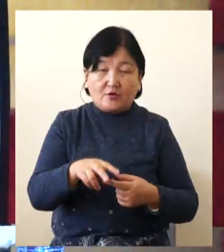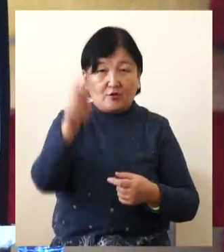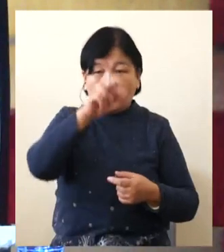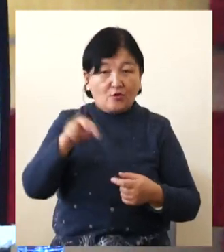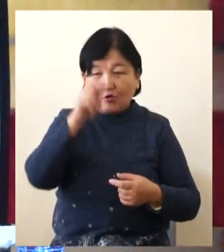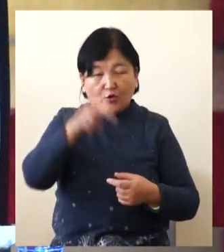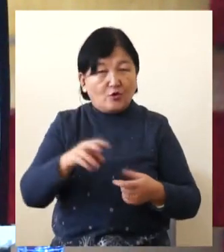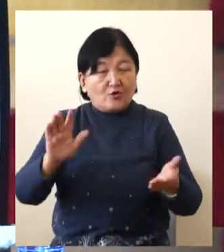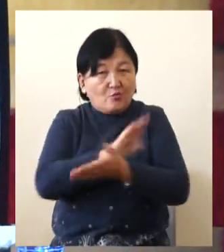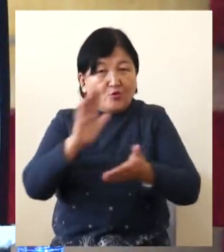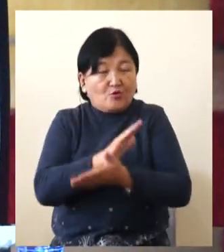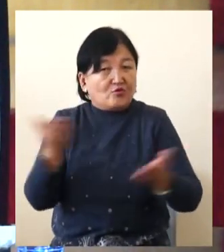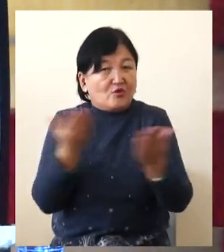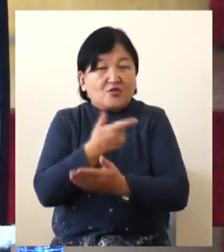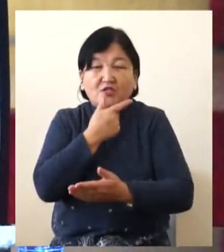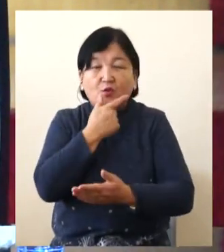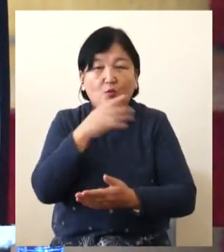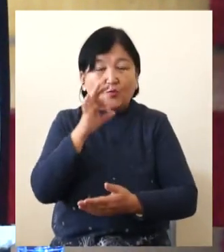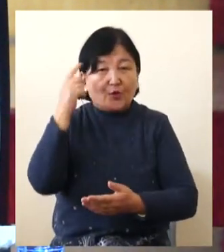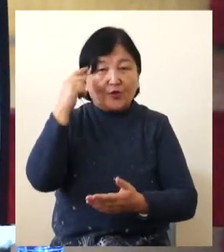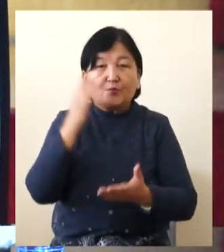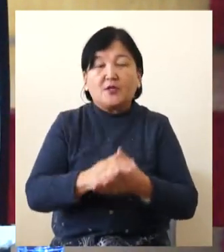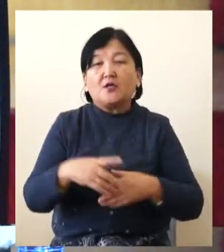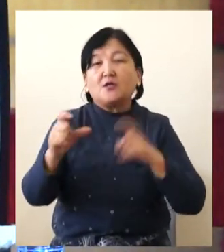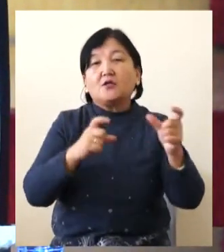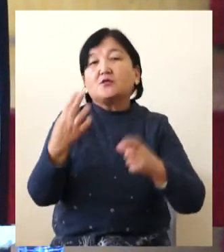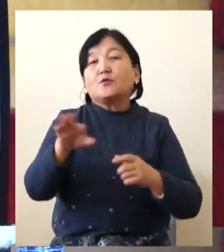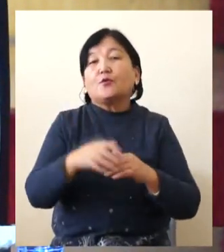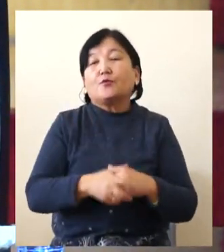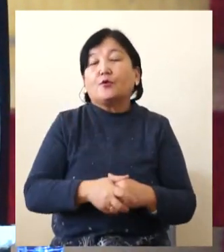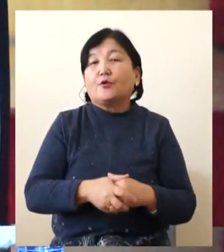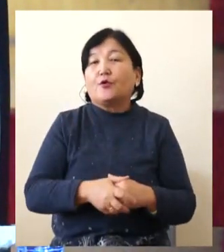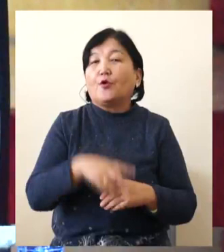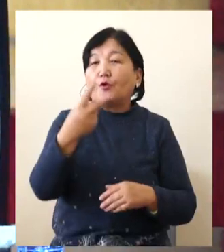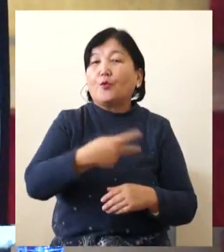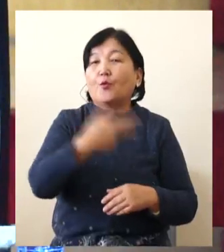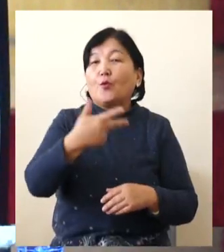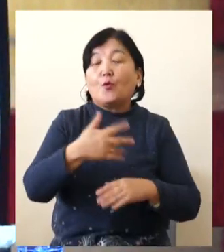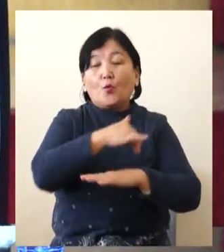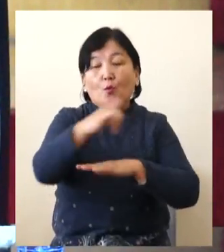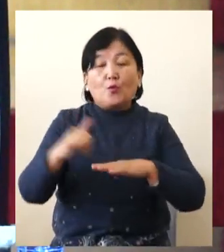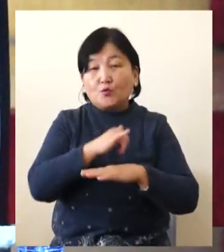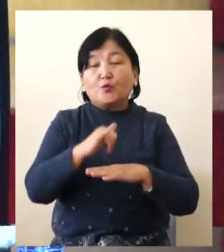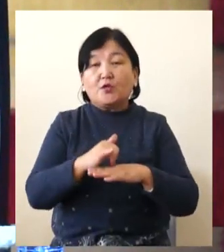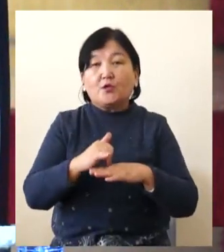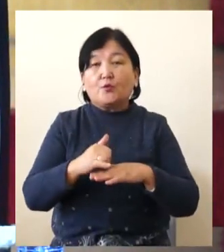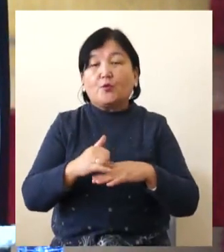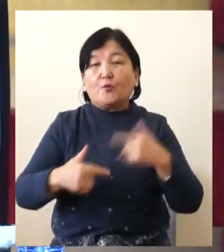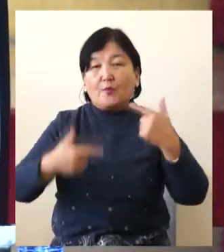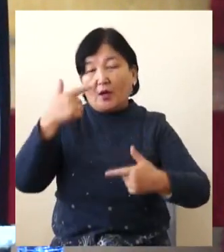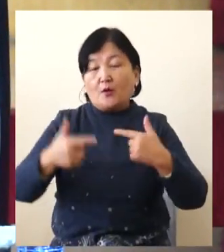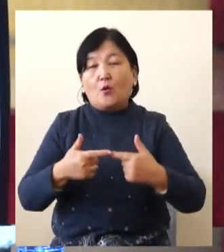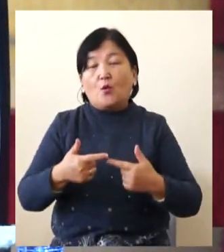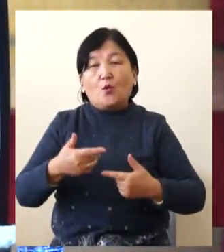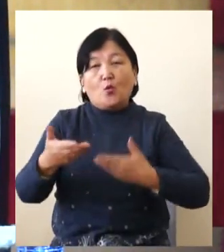амархан сольчихно гэж бодохгүй байна. За эдийн засгийн хувьд тийм. Эдийн засгийн хувьд энэ 2-3 улсын хоорондын байлдаа